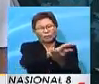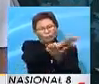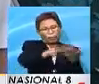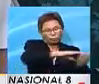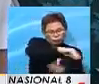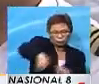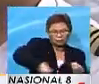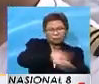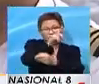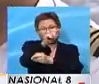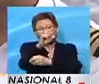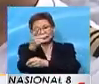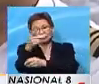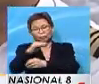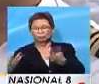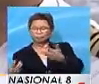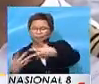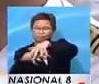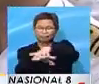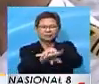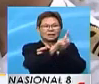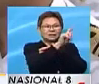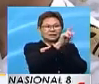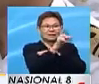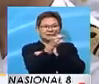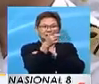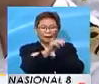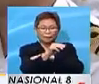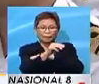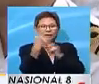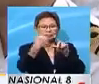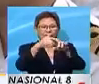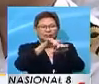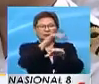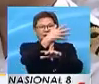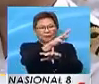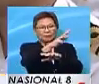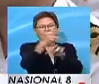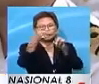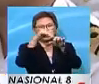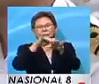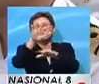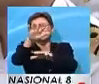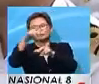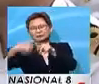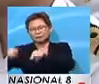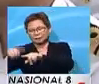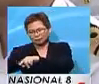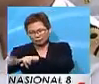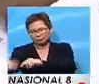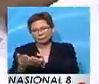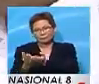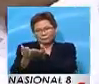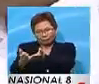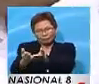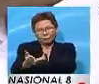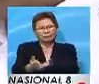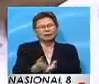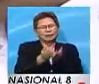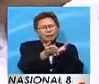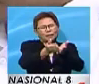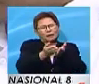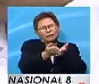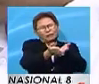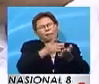transformasi tldm untuk menggabungkan tldm Dar kepada Jen